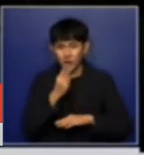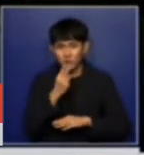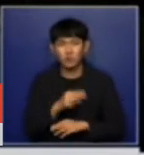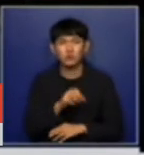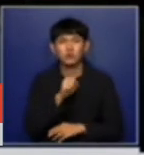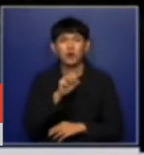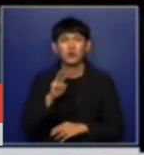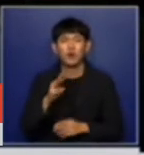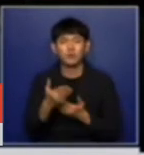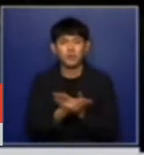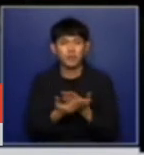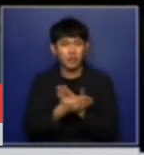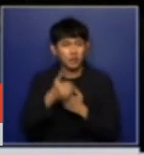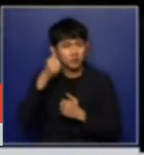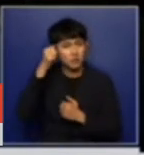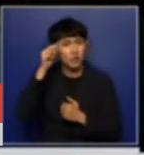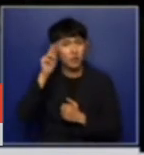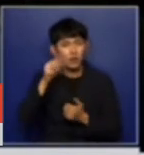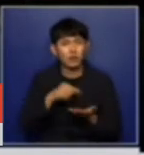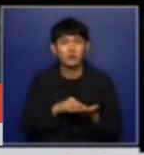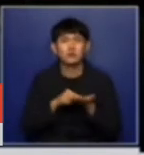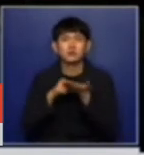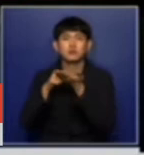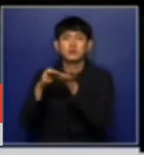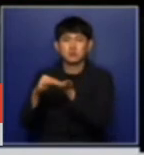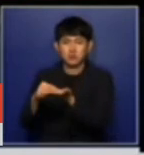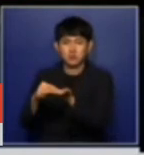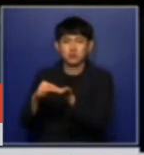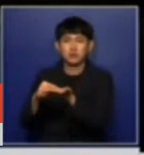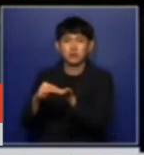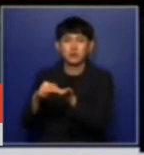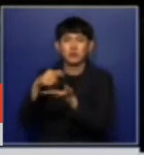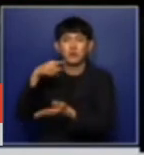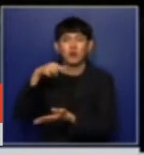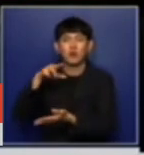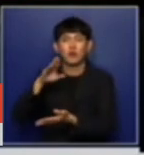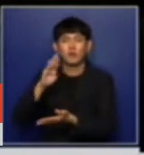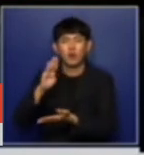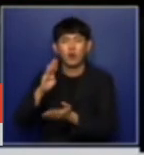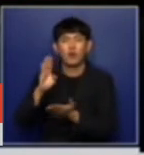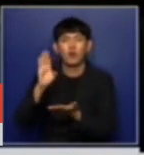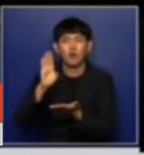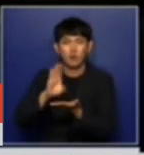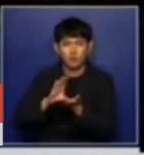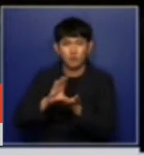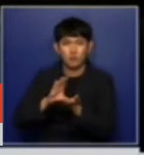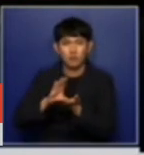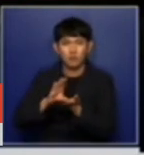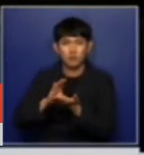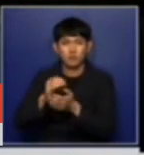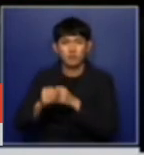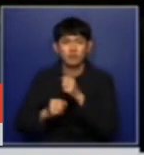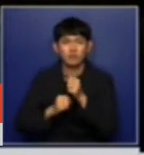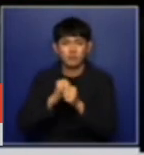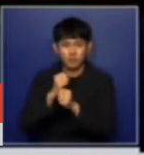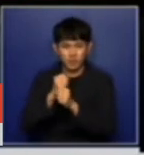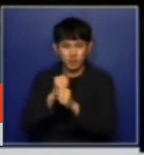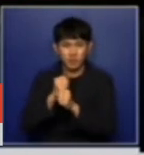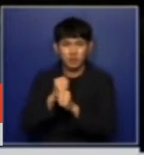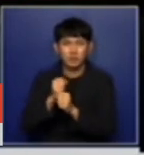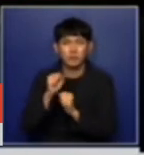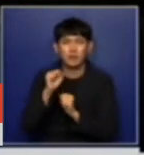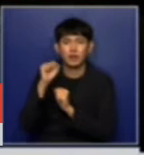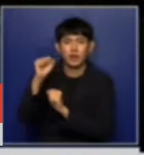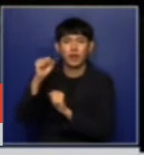2วันหลังจากนั้นก็นำทุน9ขึ้นเป็นพระราชบัญญัติงบประมาณรายจ่ายประจำปีที่จะประกาศใช้ณวัน